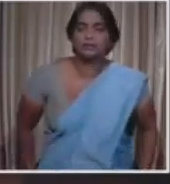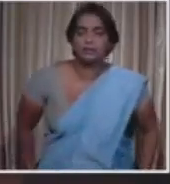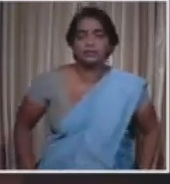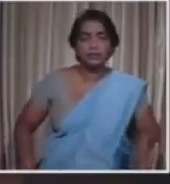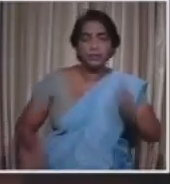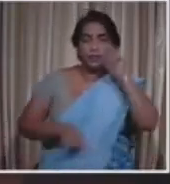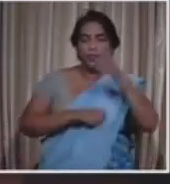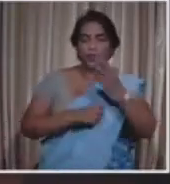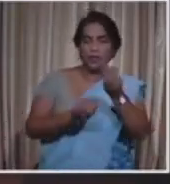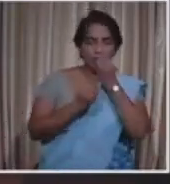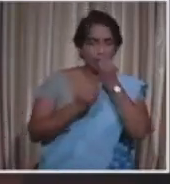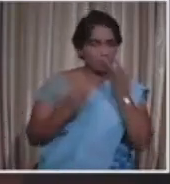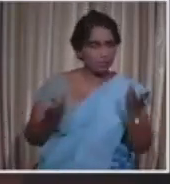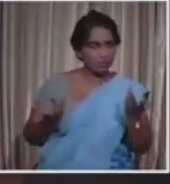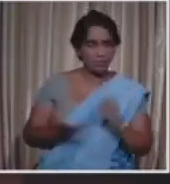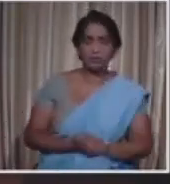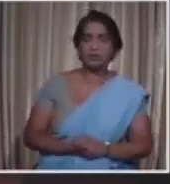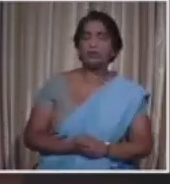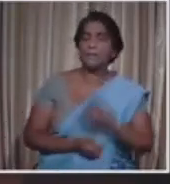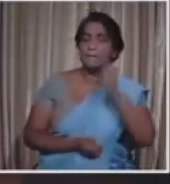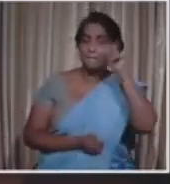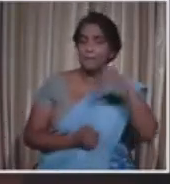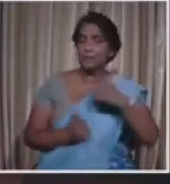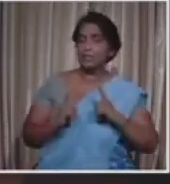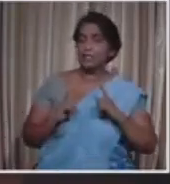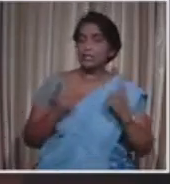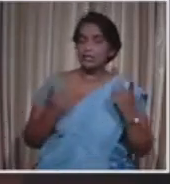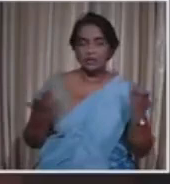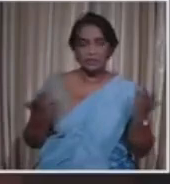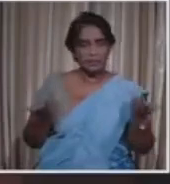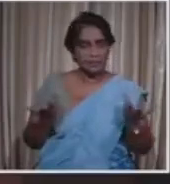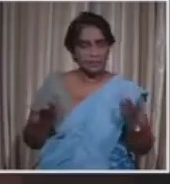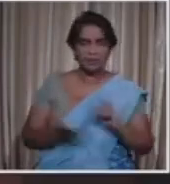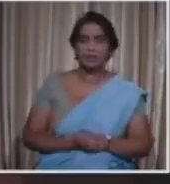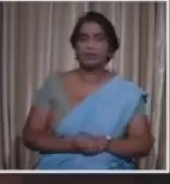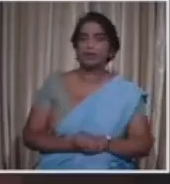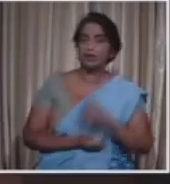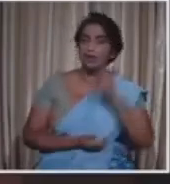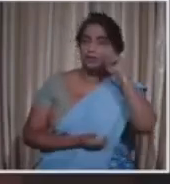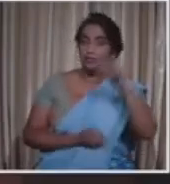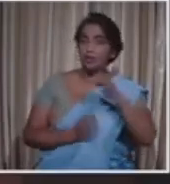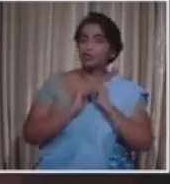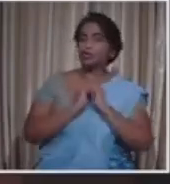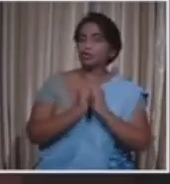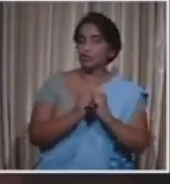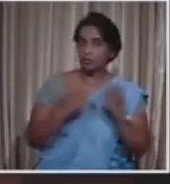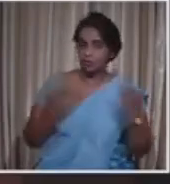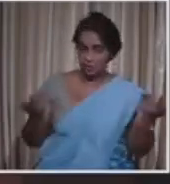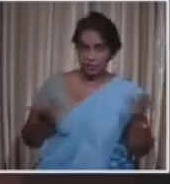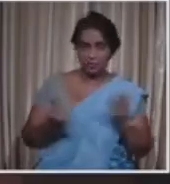මිනිසුන්ට කන්න නැහැ මිනිසුන්ට ජීවත් වෙන්න නැහැ මිනිසුන්ට රස්සා ටික නැහැ